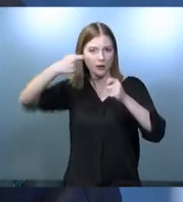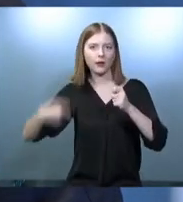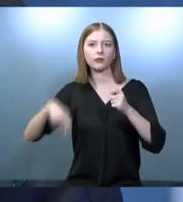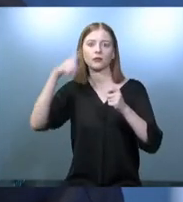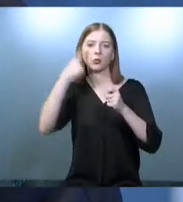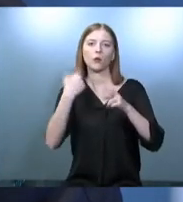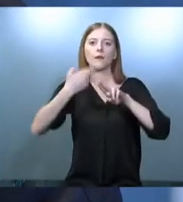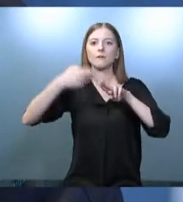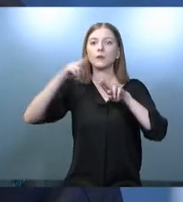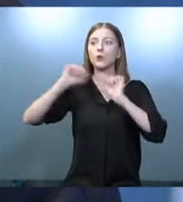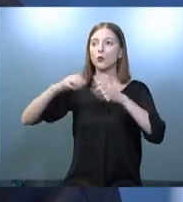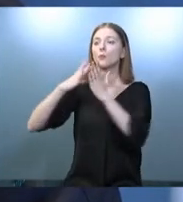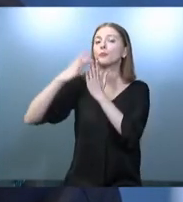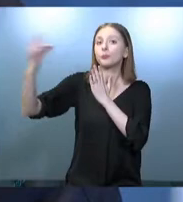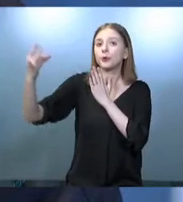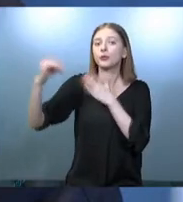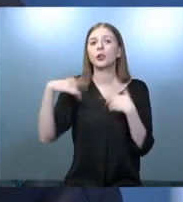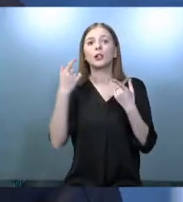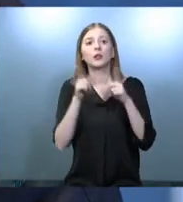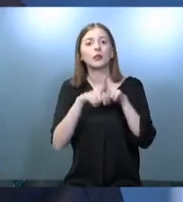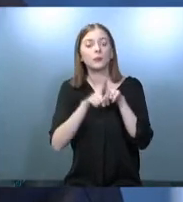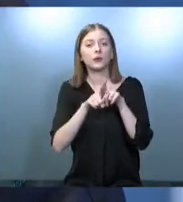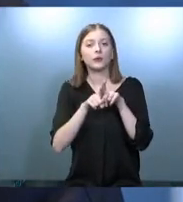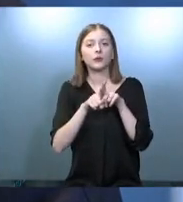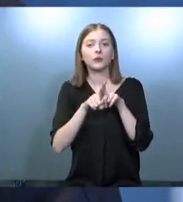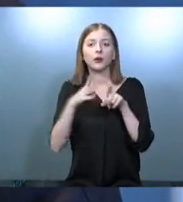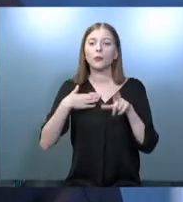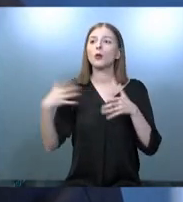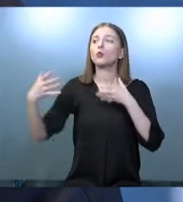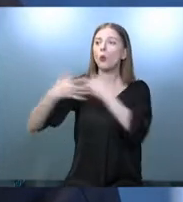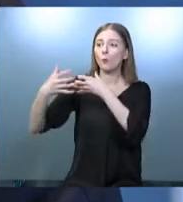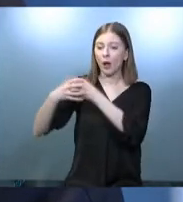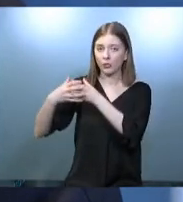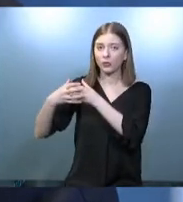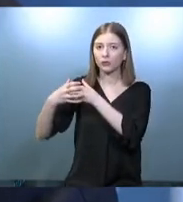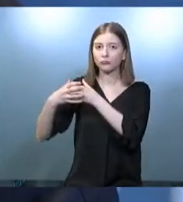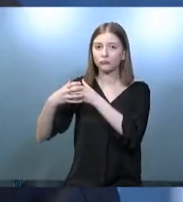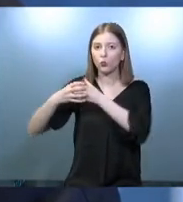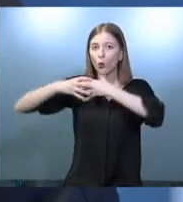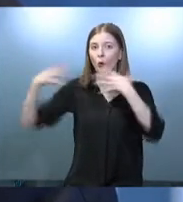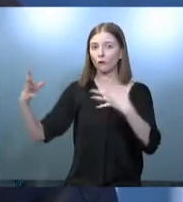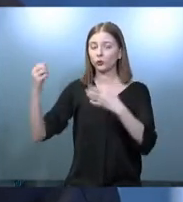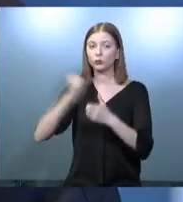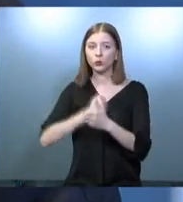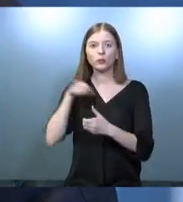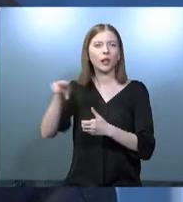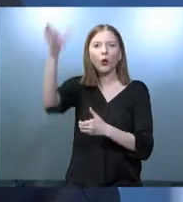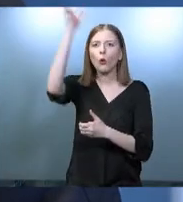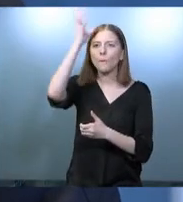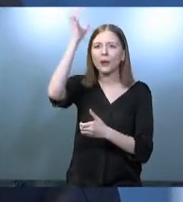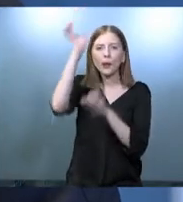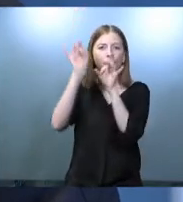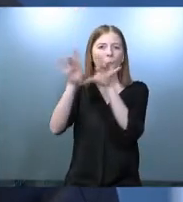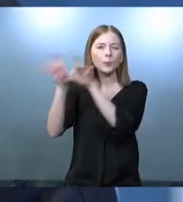įgyvendinti naujas idėjas. Tam tikslui esam subūrę tikrai gausią komandą, labai skirtingų kompetencijų žmonių.